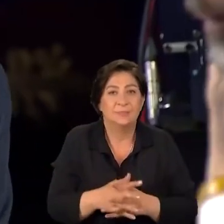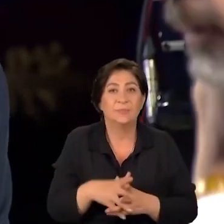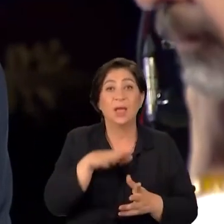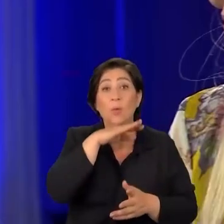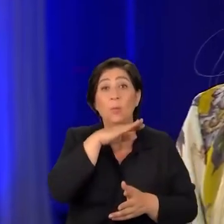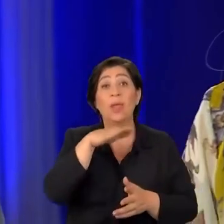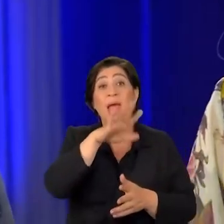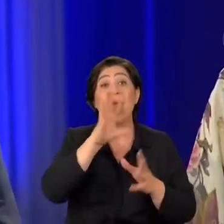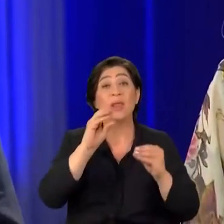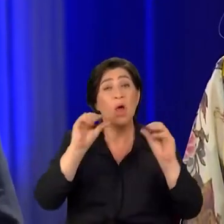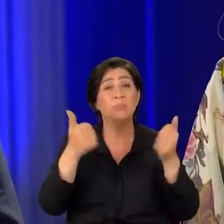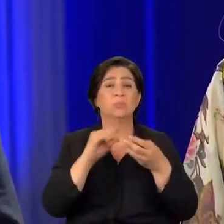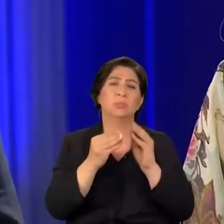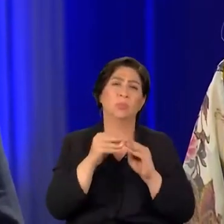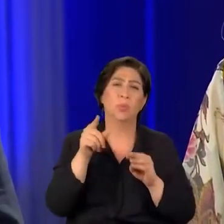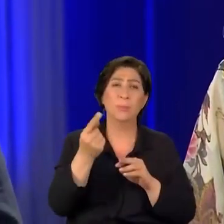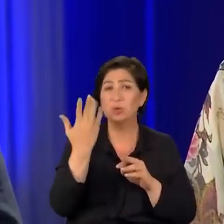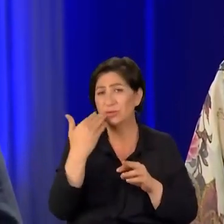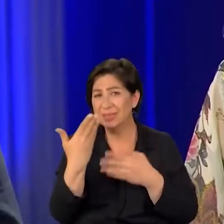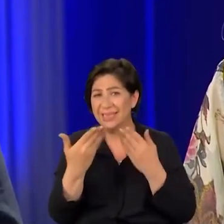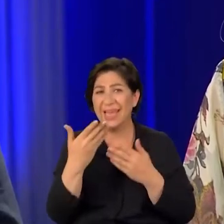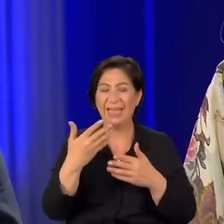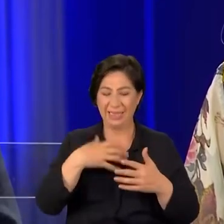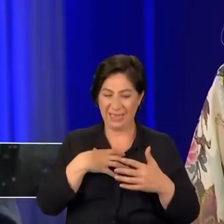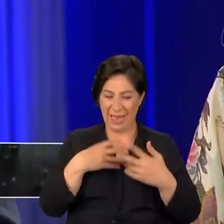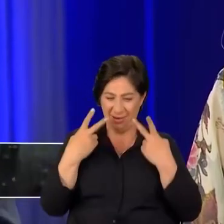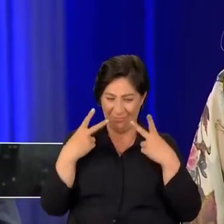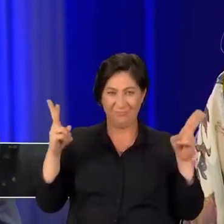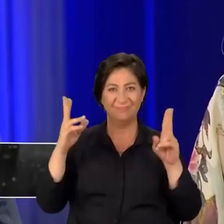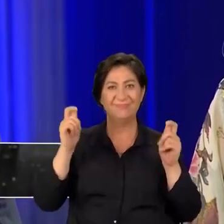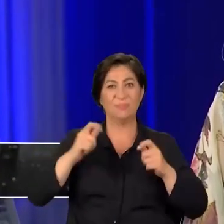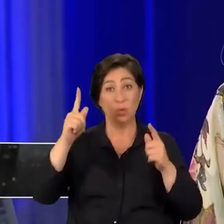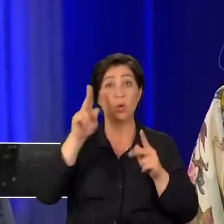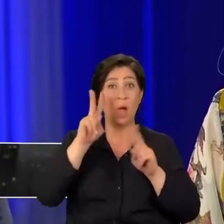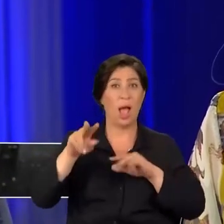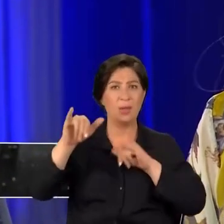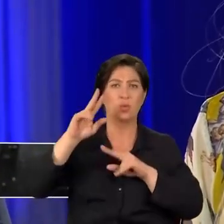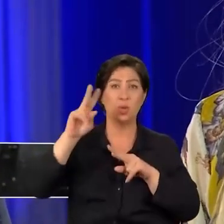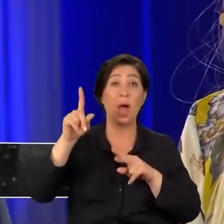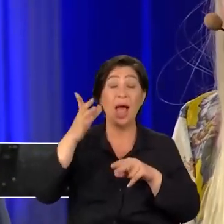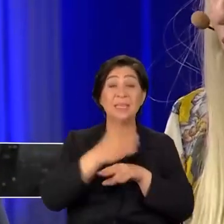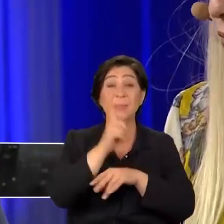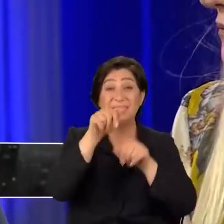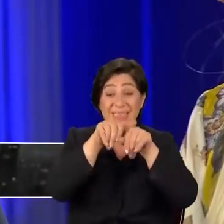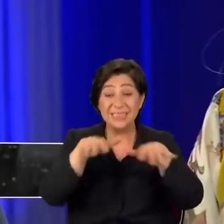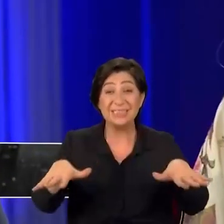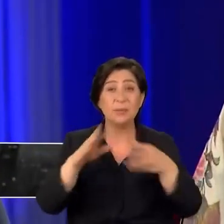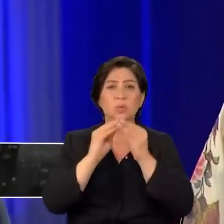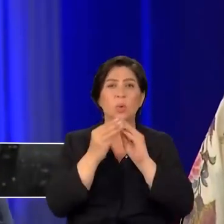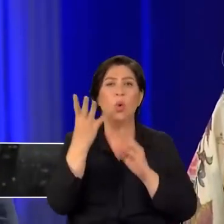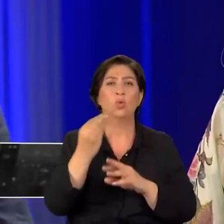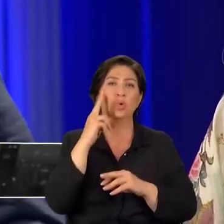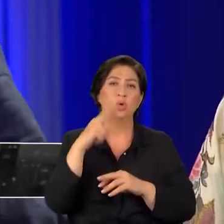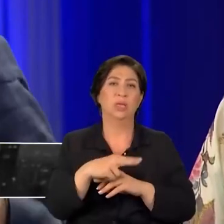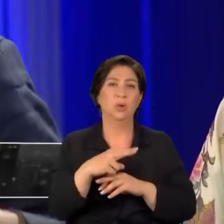önemli sorunlarından biri bu. Az önce bahsettiğiniz sorunlar, o radikalleşme oralarda da görülüyor. Aslında bu bir sistem sorununun da olduğunu